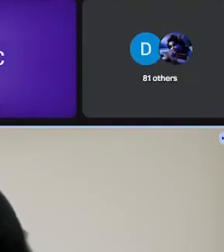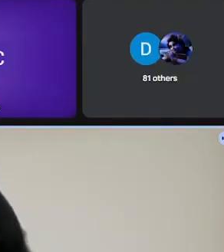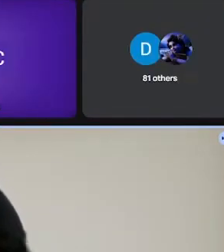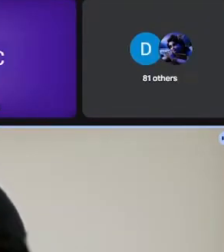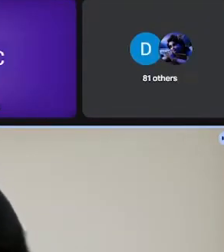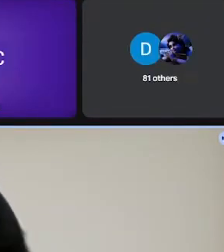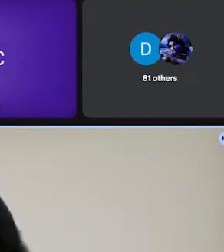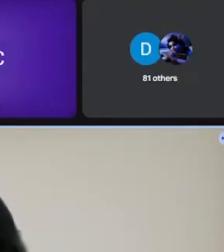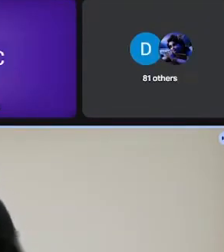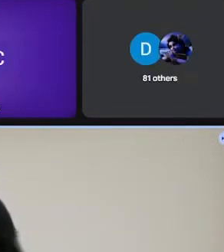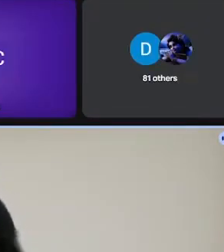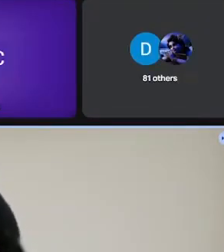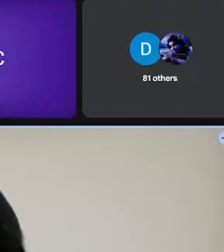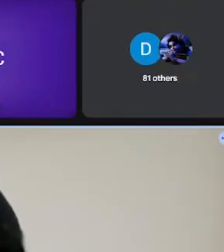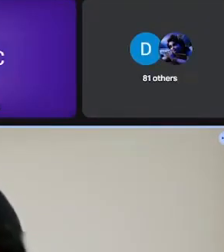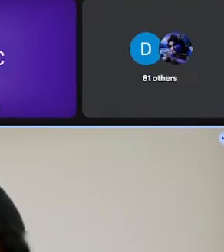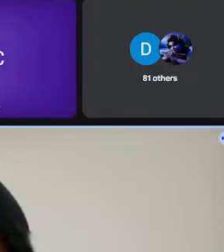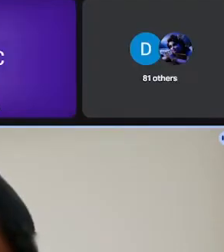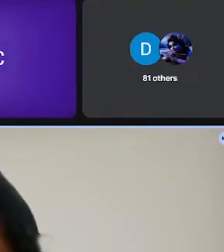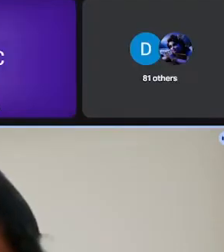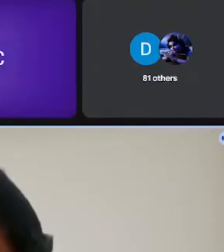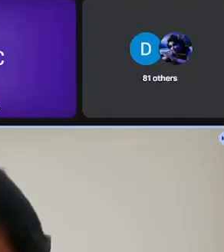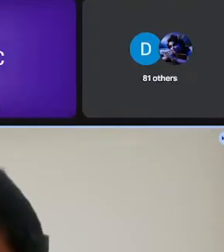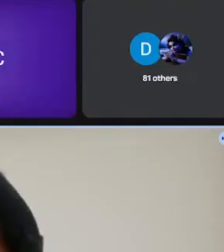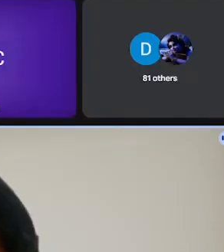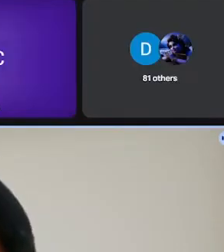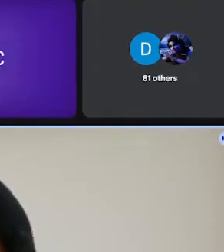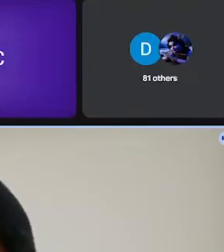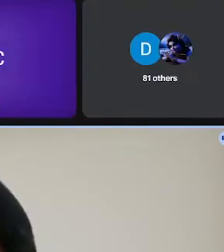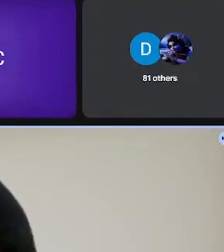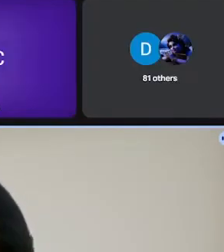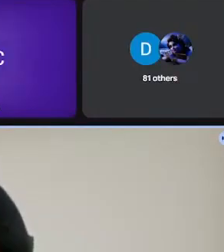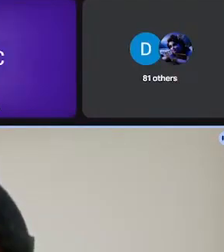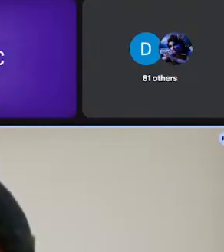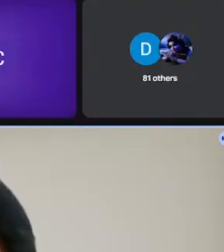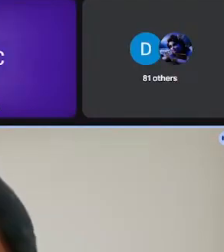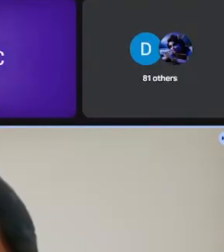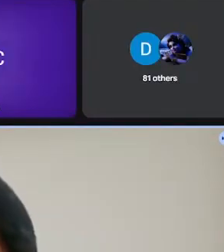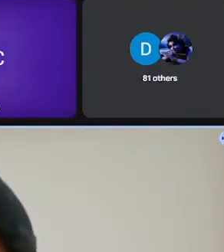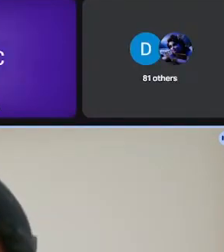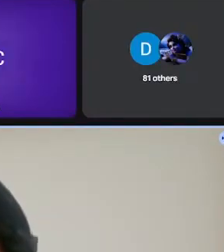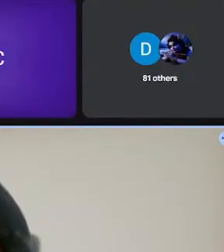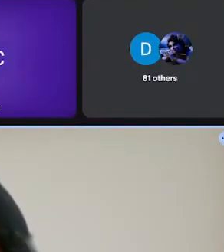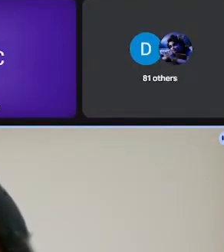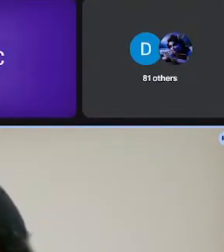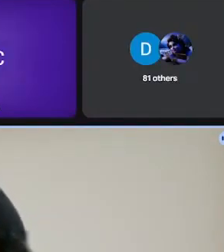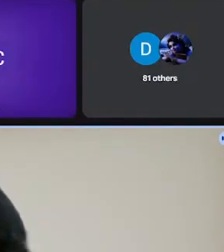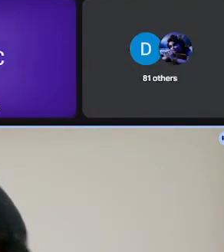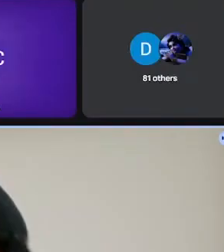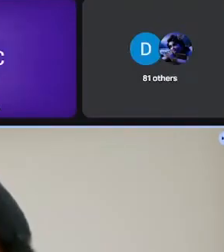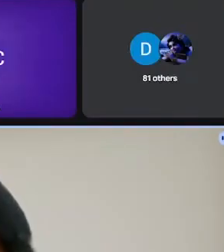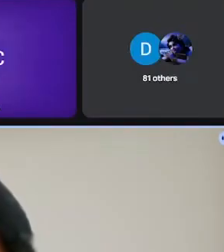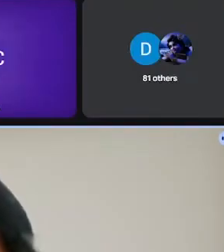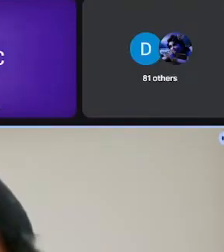ടീം നന്ദി അറിയിക്കുന്നു. താങ്ക് യു ഡോക്ടർ വിനീത. അടുത്ത നിഡാസ് ജൂലൈ 28-ാം തീയതിയാണ്. വിഷയം